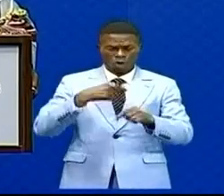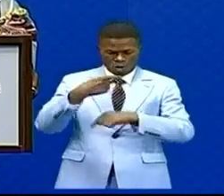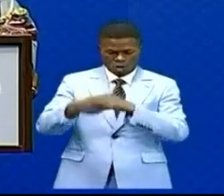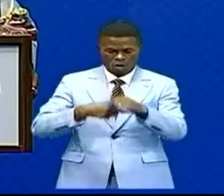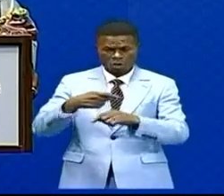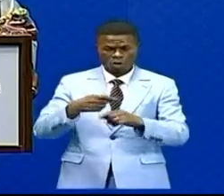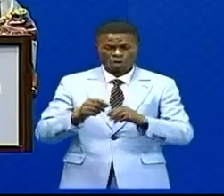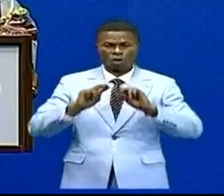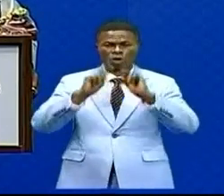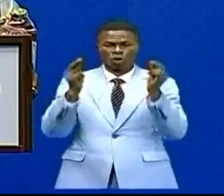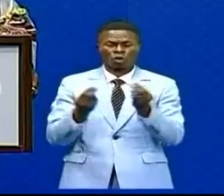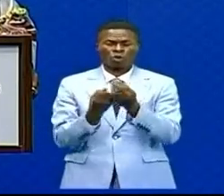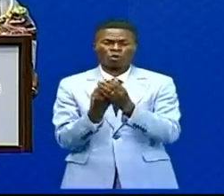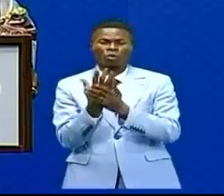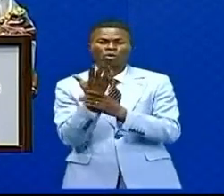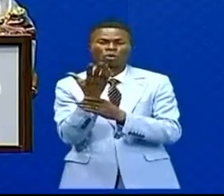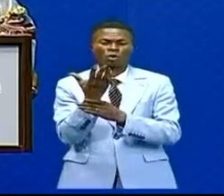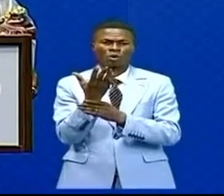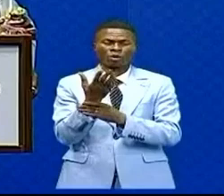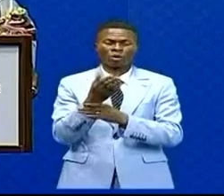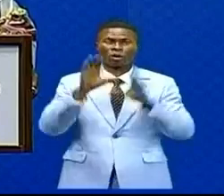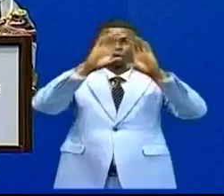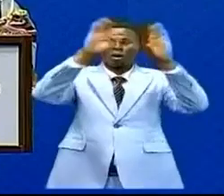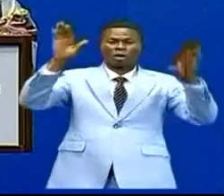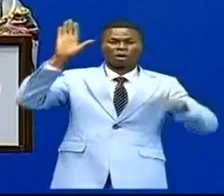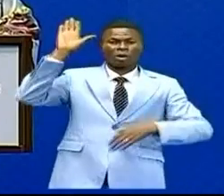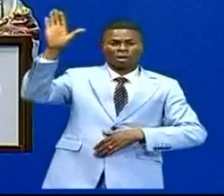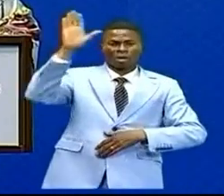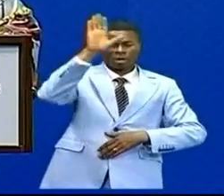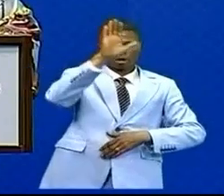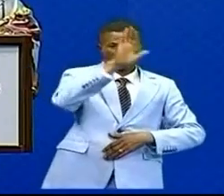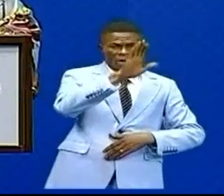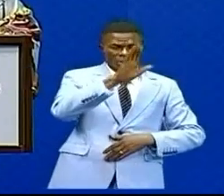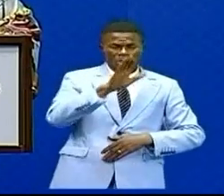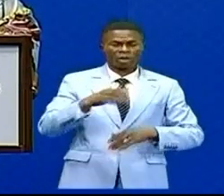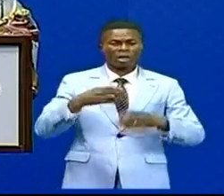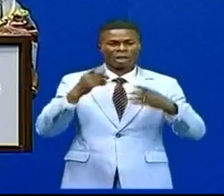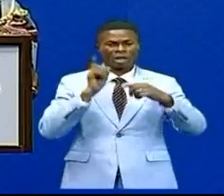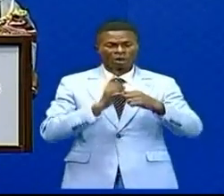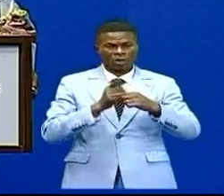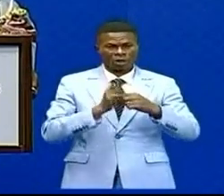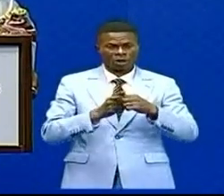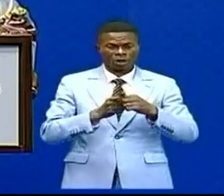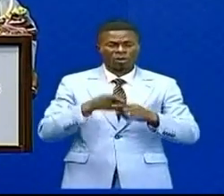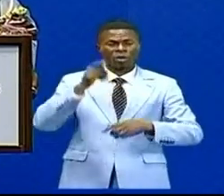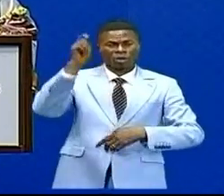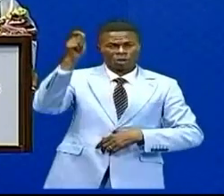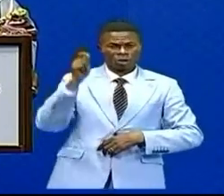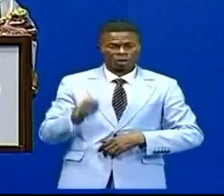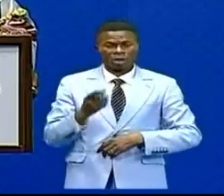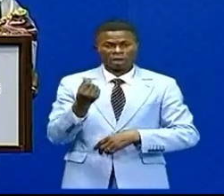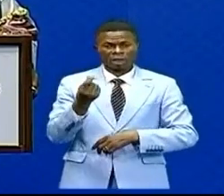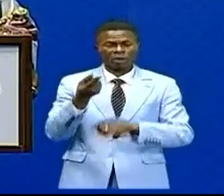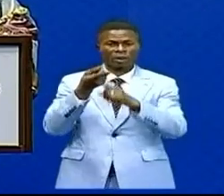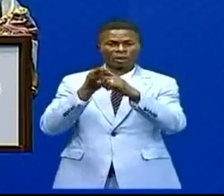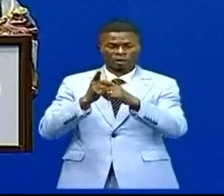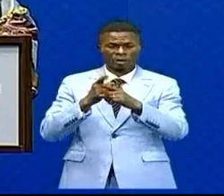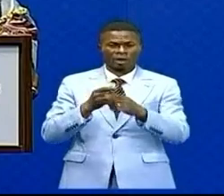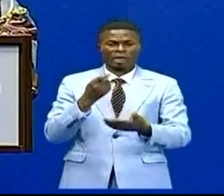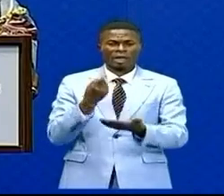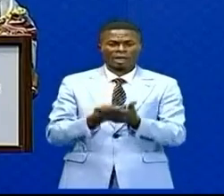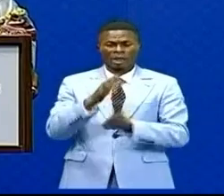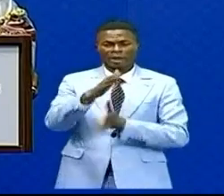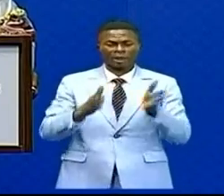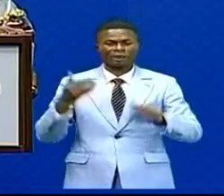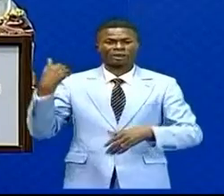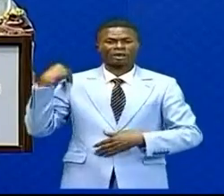l'unité de production des panneaux préfabriqués en polystyrène armé financés par les trésors publics.